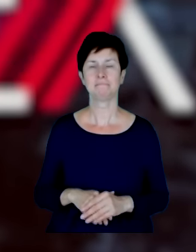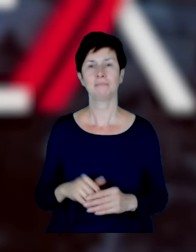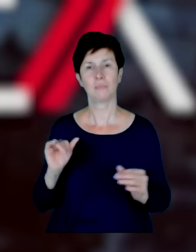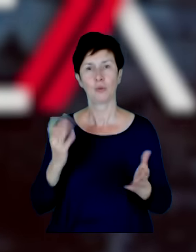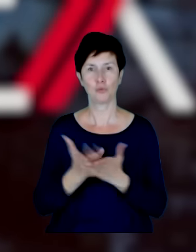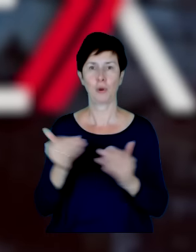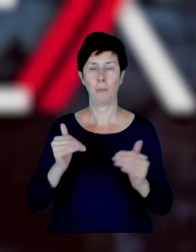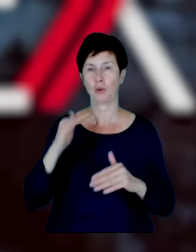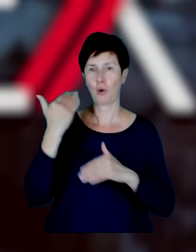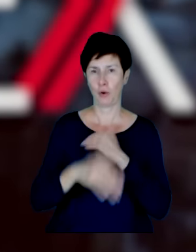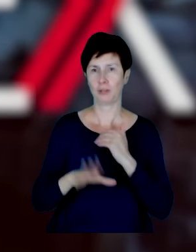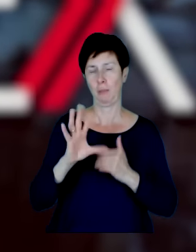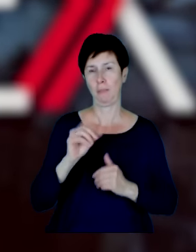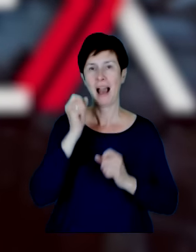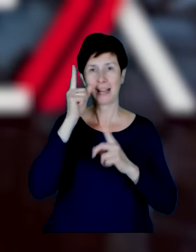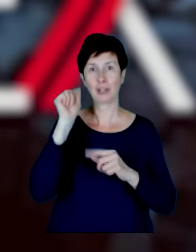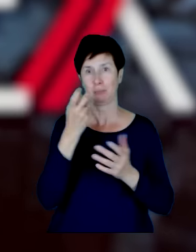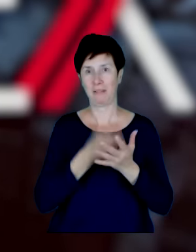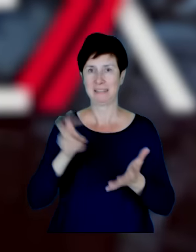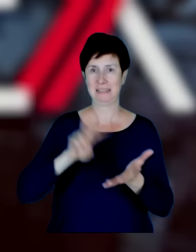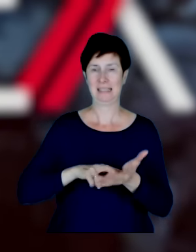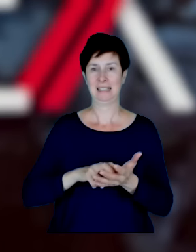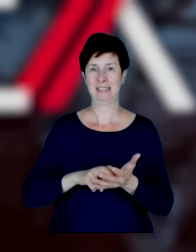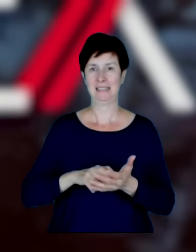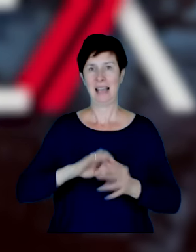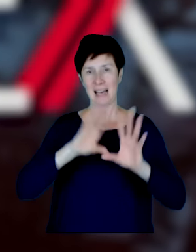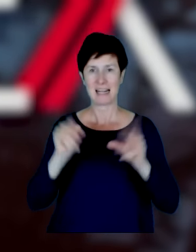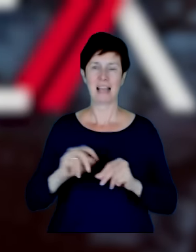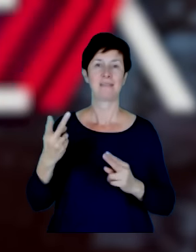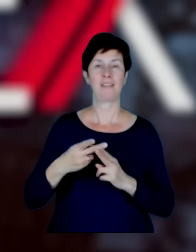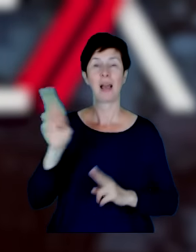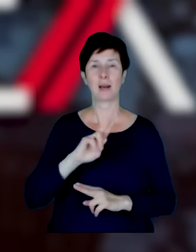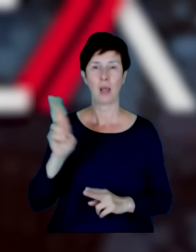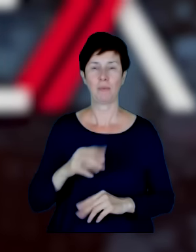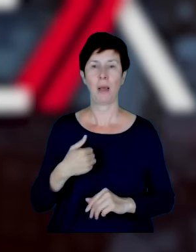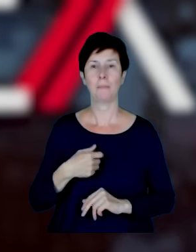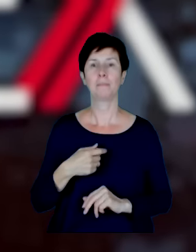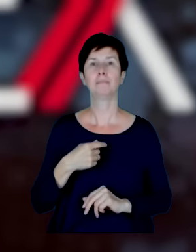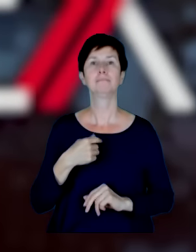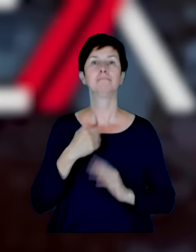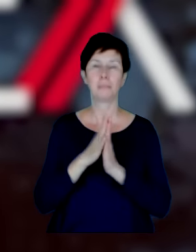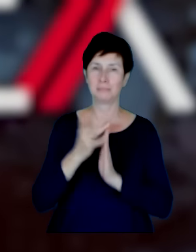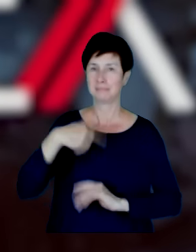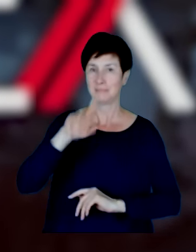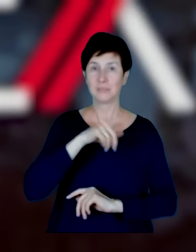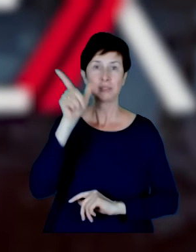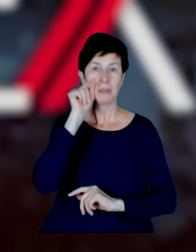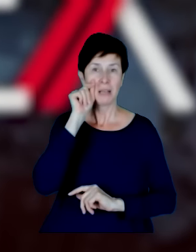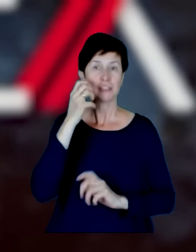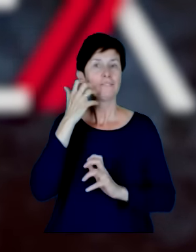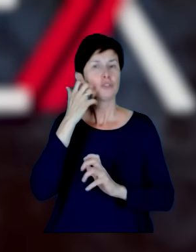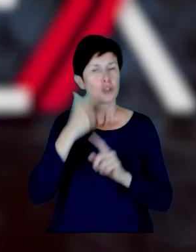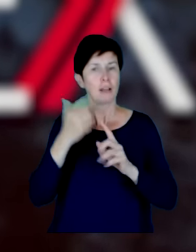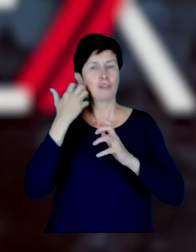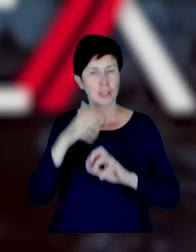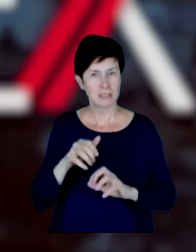zwłaszcza że rano przecież trzeba się zerwać i powiedzieć wstajemy razem z republiką Polecamy póść do łóżek wcześnie ale nie przed programem dzisiaj to